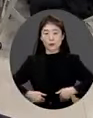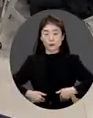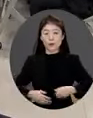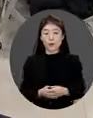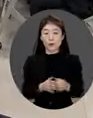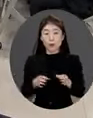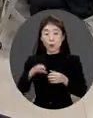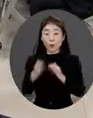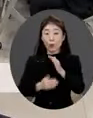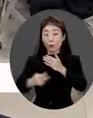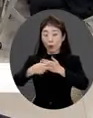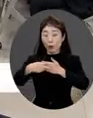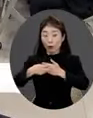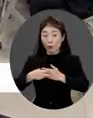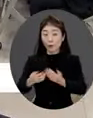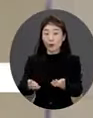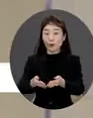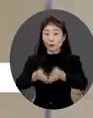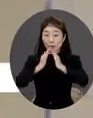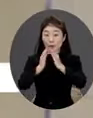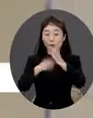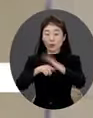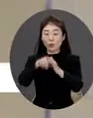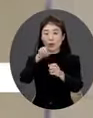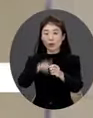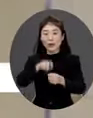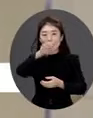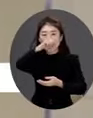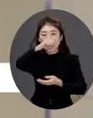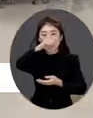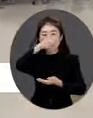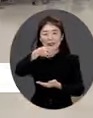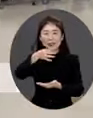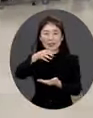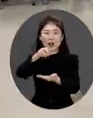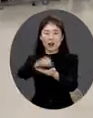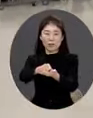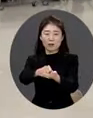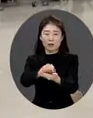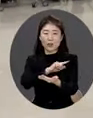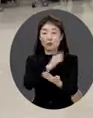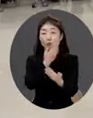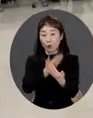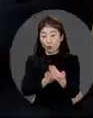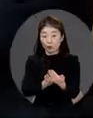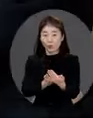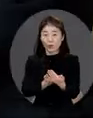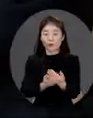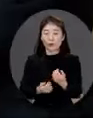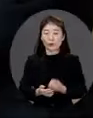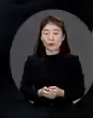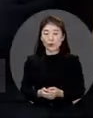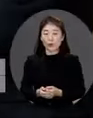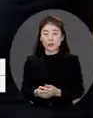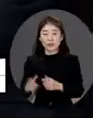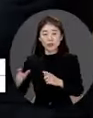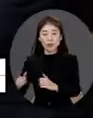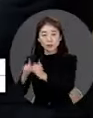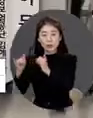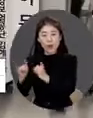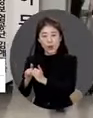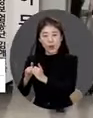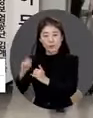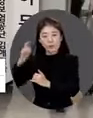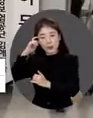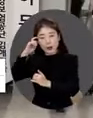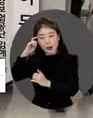김해지역 공급 의료기관 유치를 위해선 예사 납부가 가장 시급한 과제라는 점에 공감했고 지역사회의 목소리를 모으는데